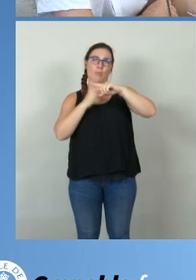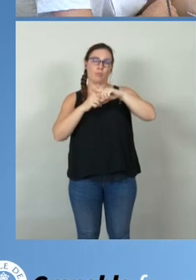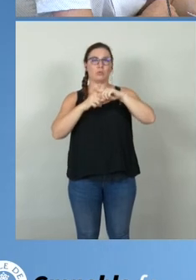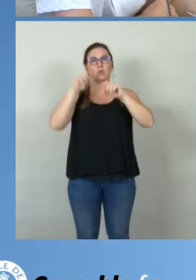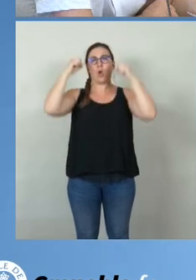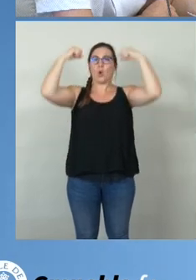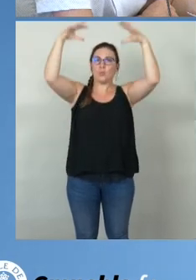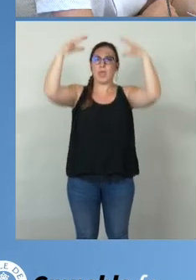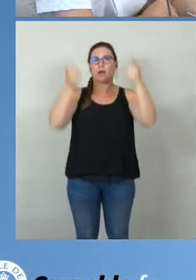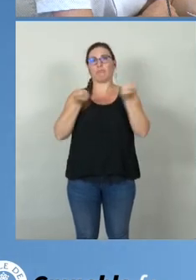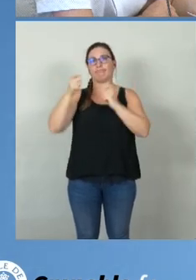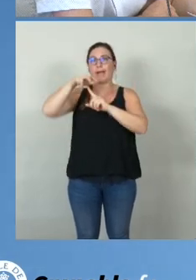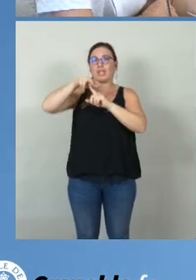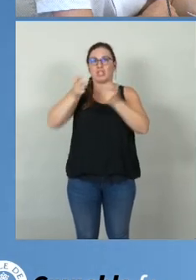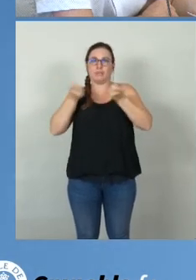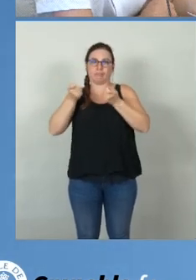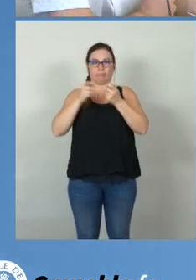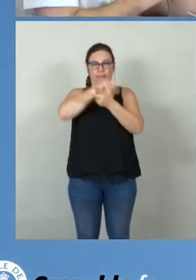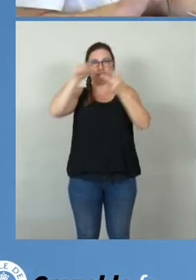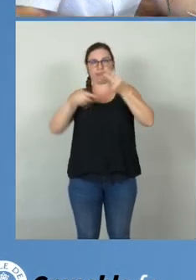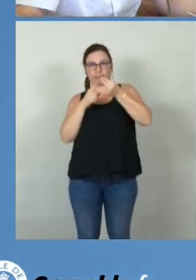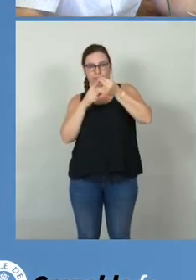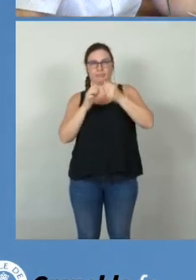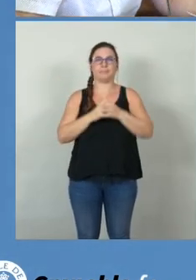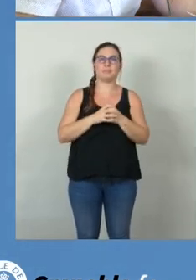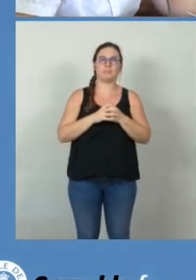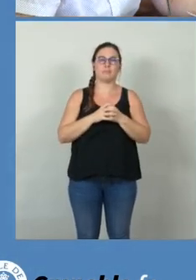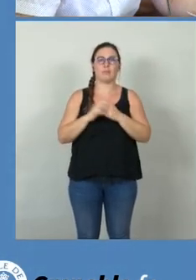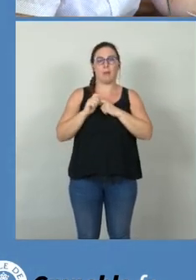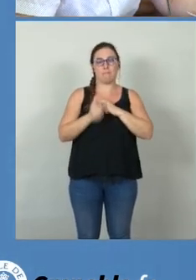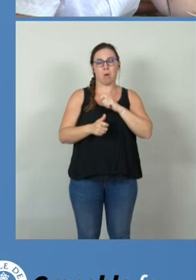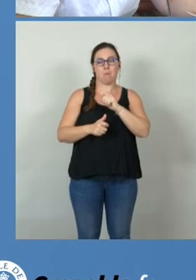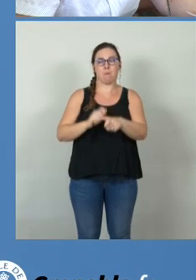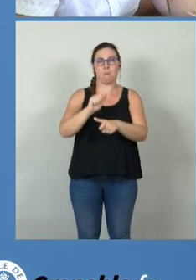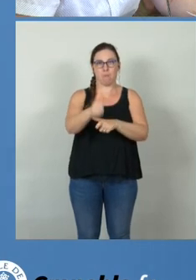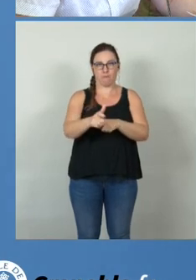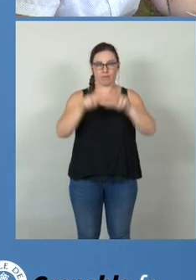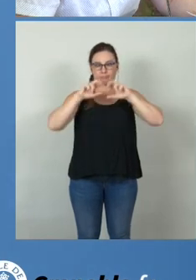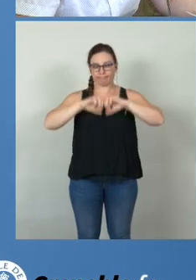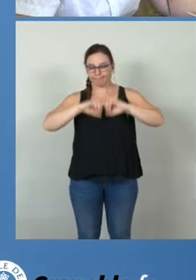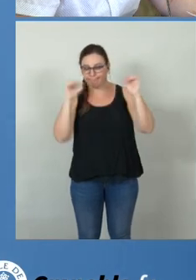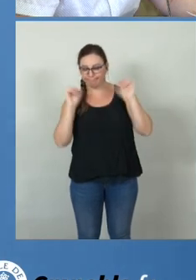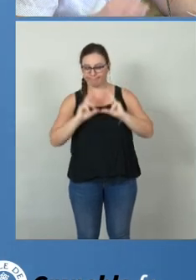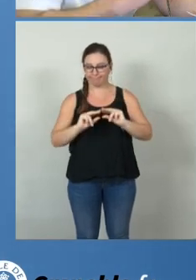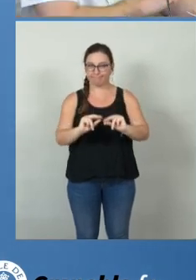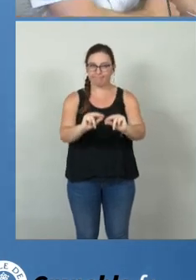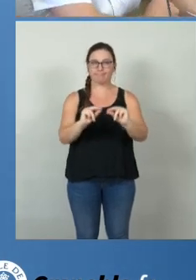lumière nous allons successivement examiner les